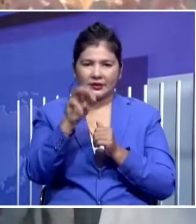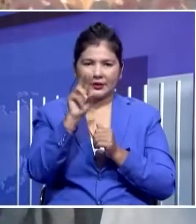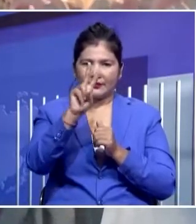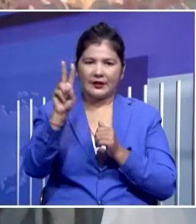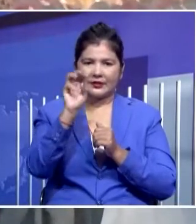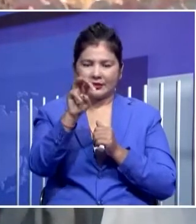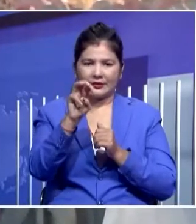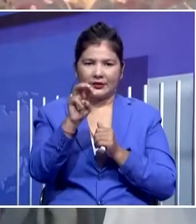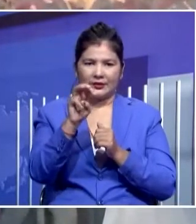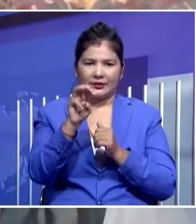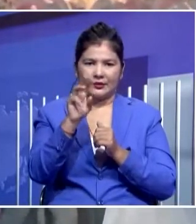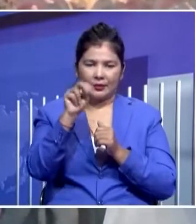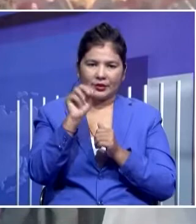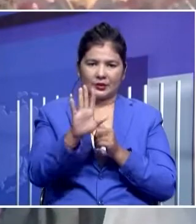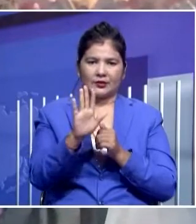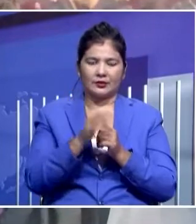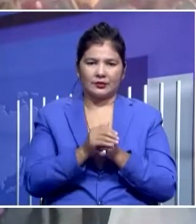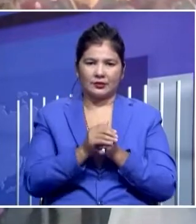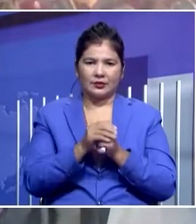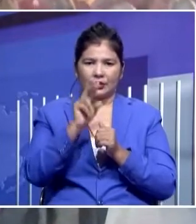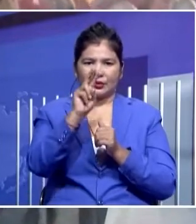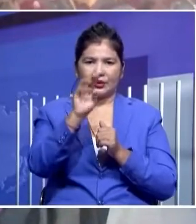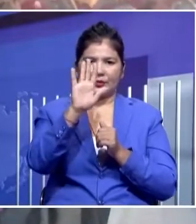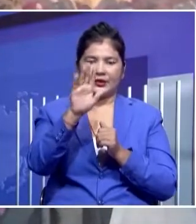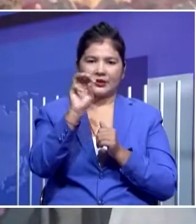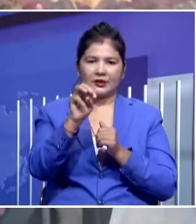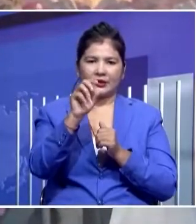20,000-22,000 आ बढान सेट रहला त 25,000-26,000